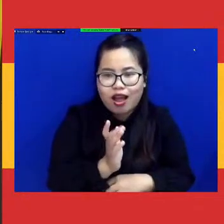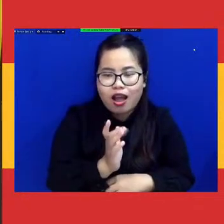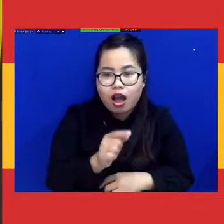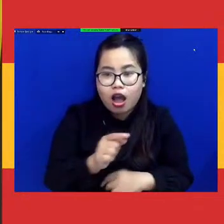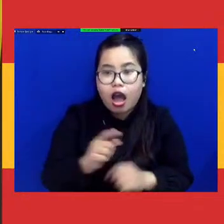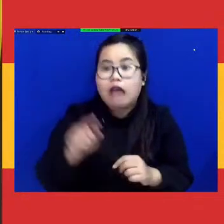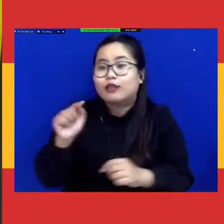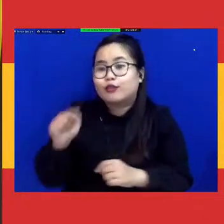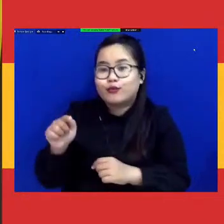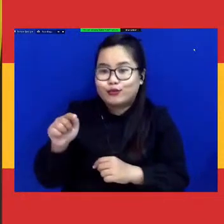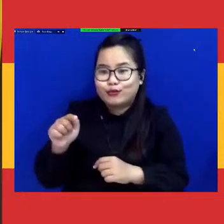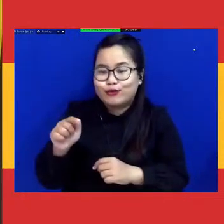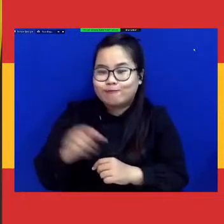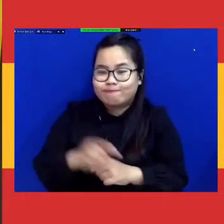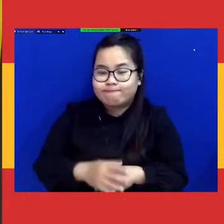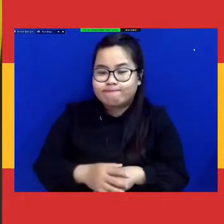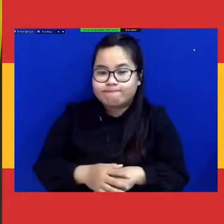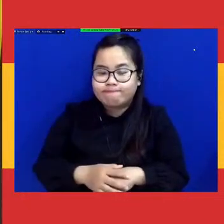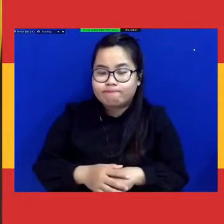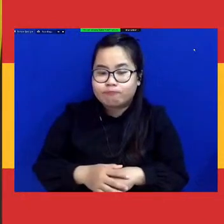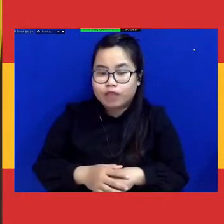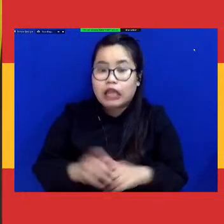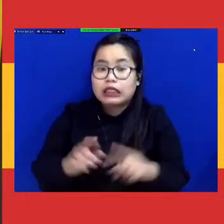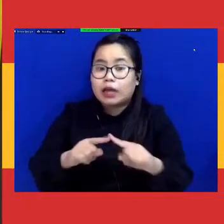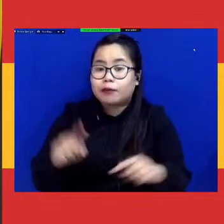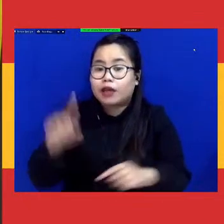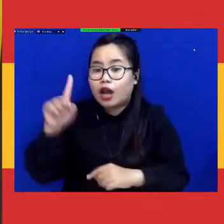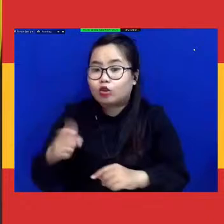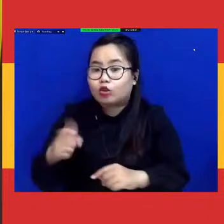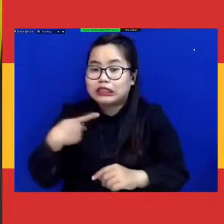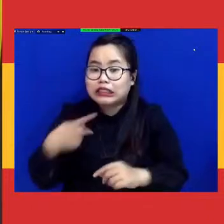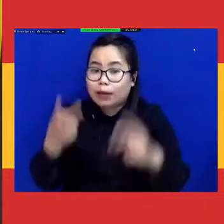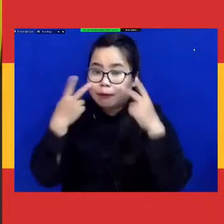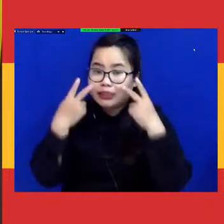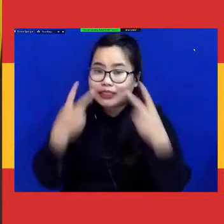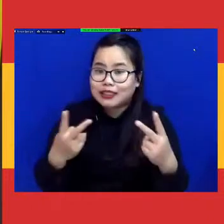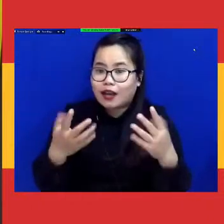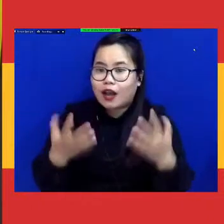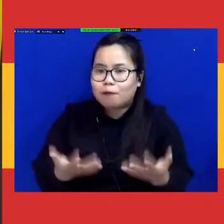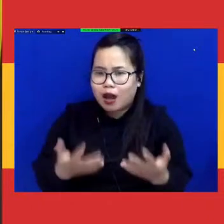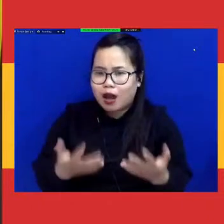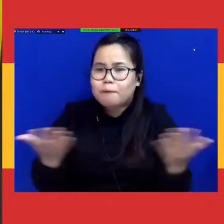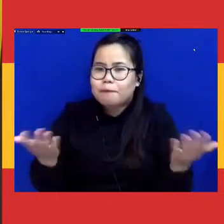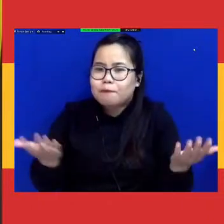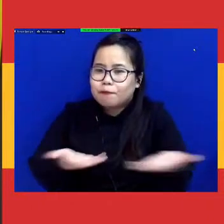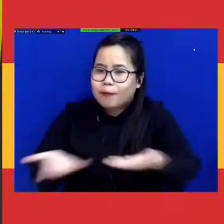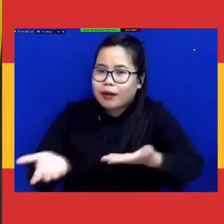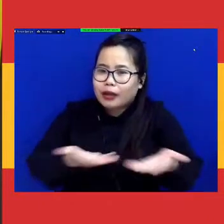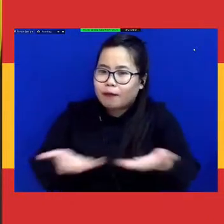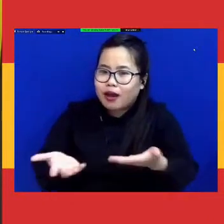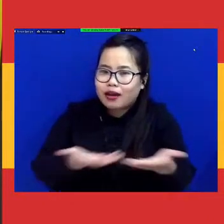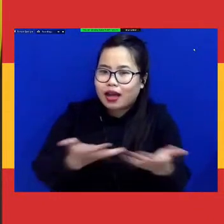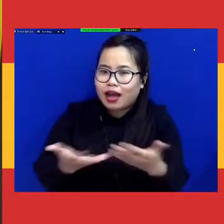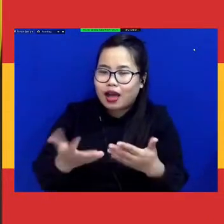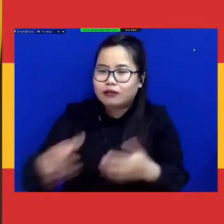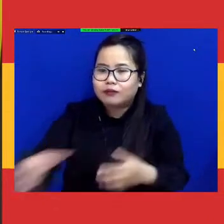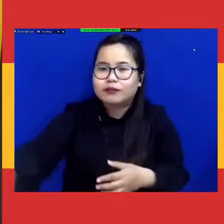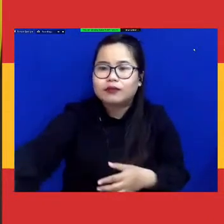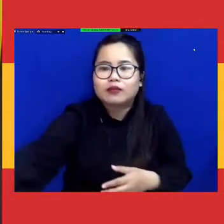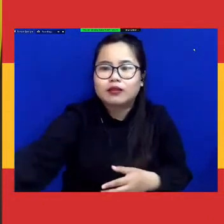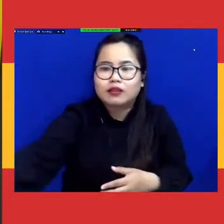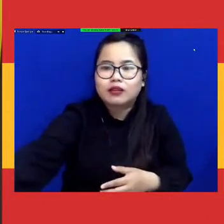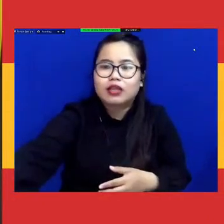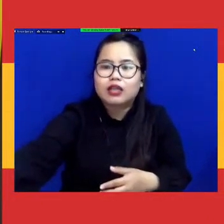itu sebenarnya. Nah yang perlu kita pastikan adalah bagaimana ketika menjalani